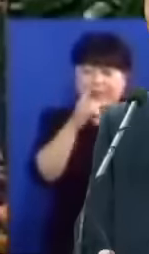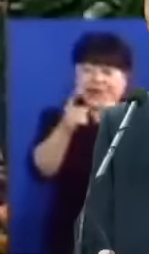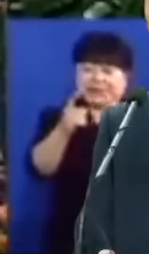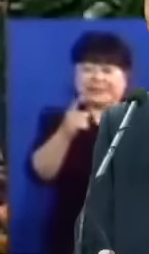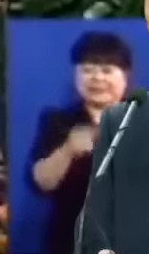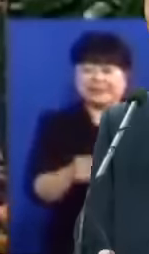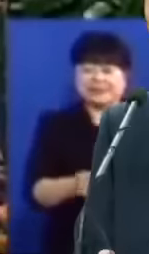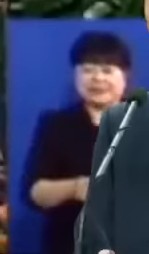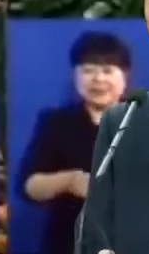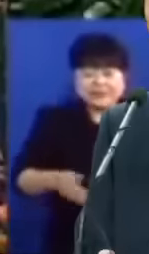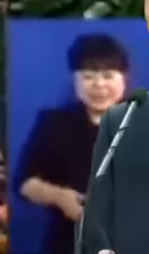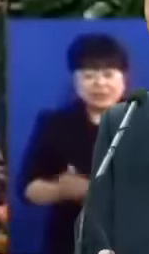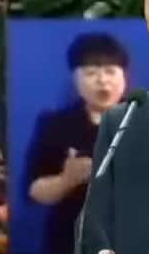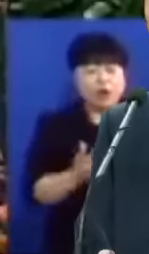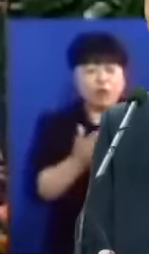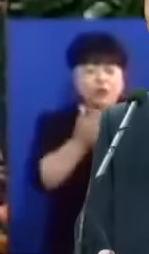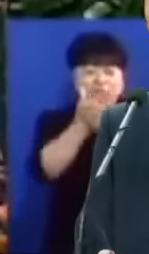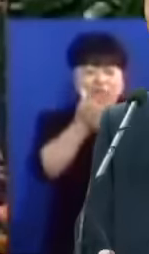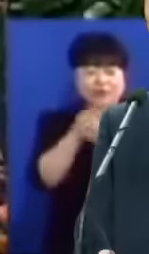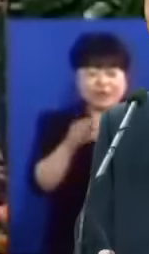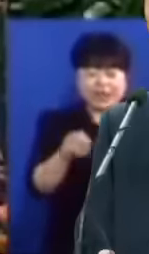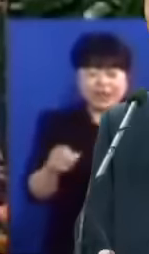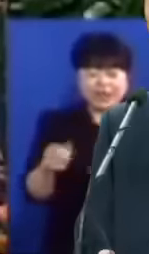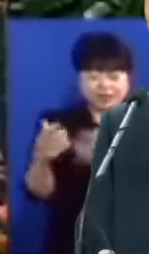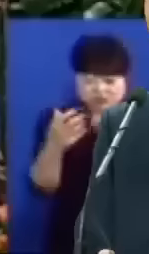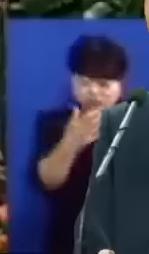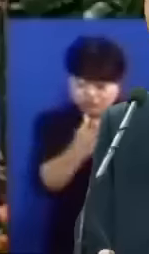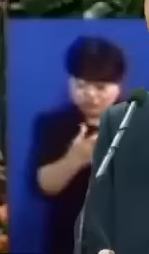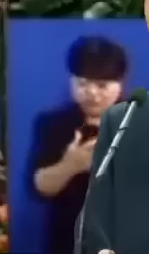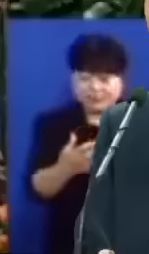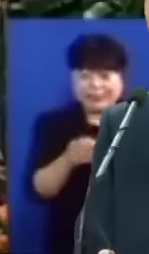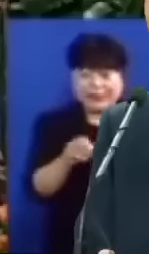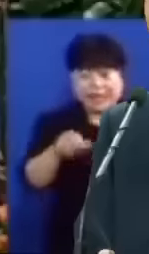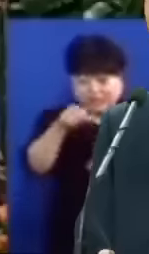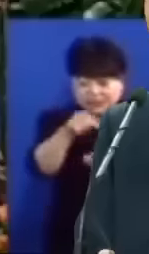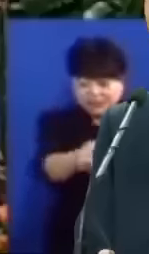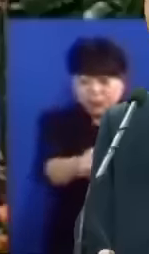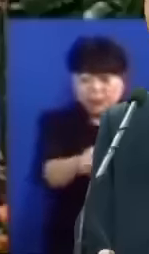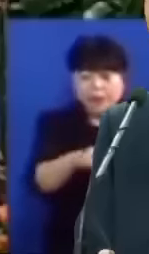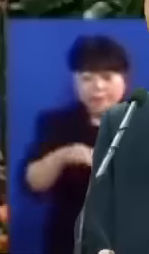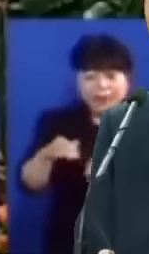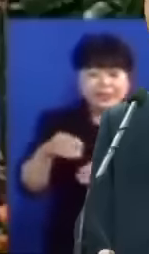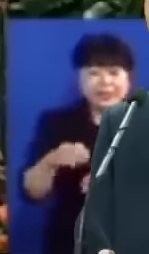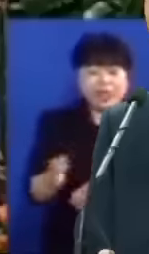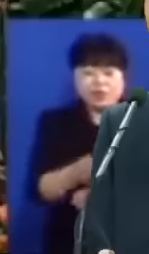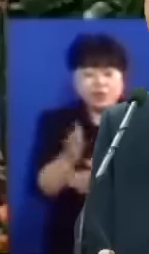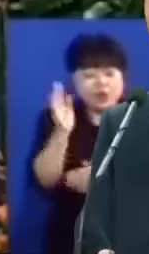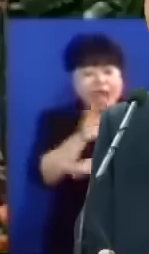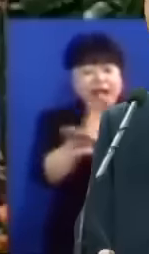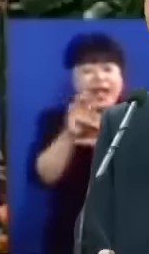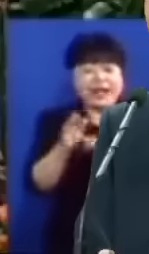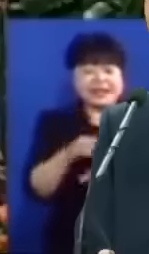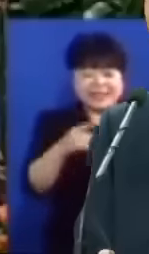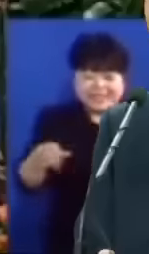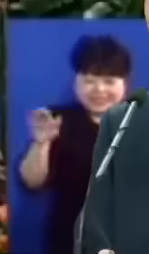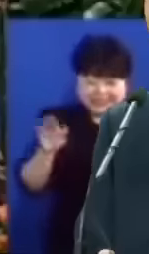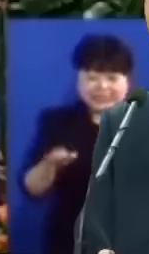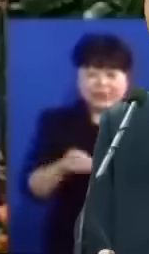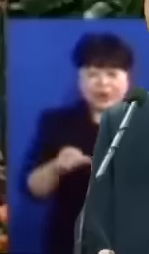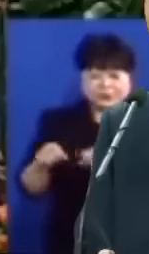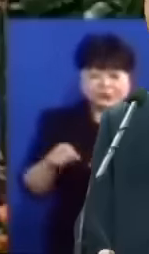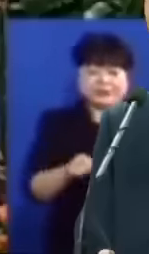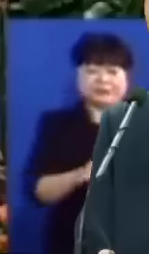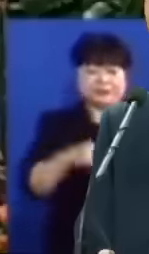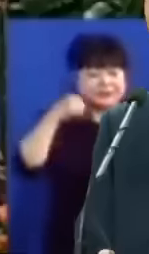이르시되 생육하고 번성하여 땅에 충만하라 땅을 정복하라 바다의 물고기와 하늘의 새와 땅에 움직이는